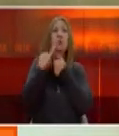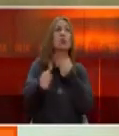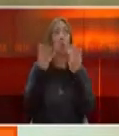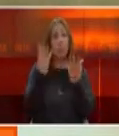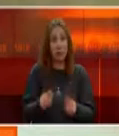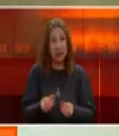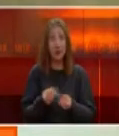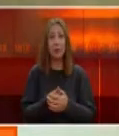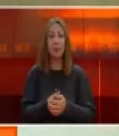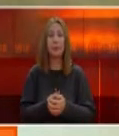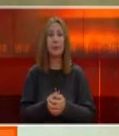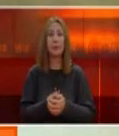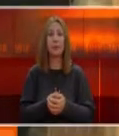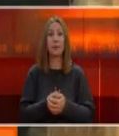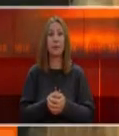olması,